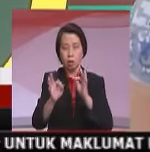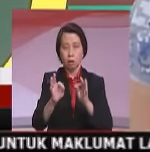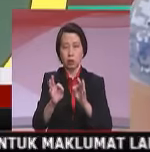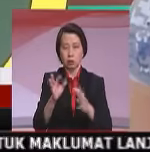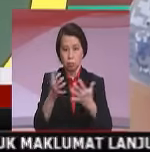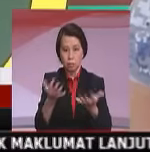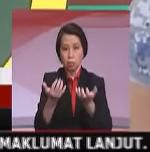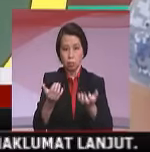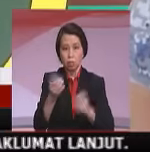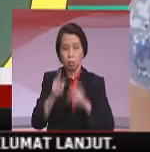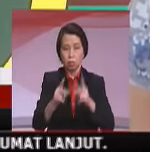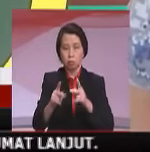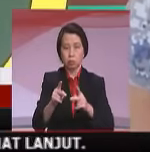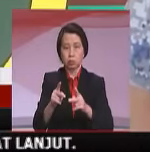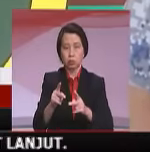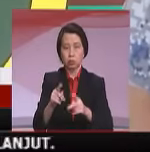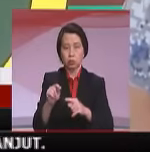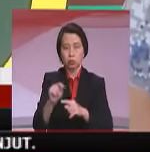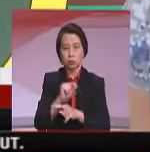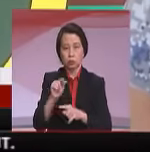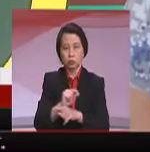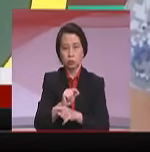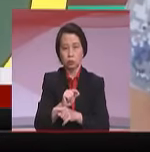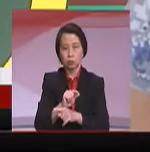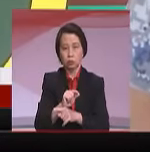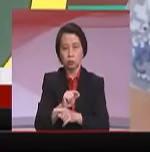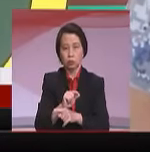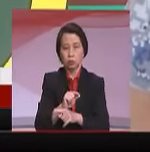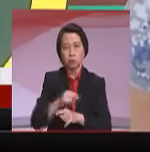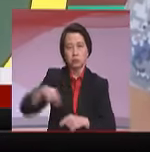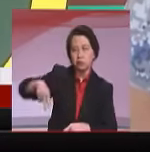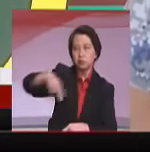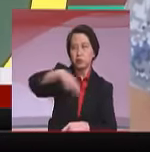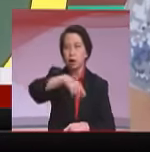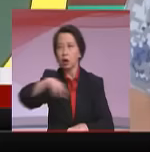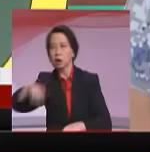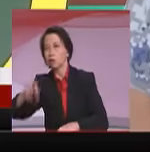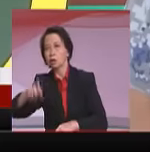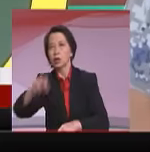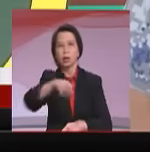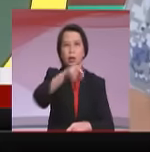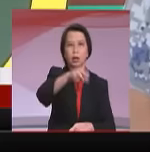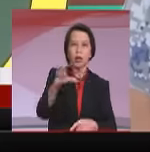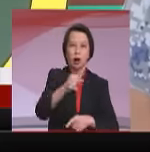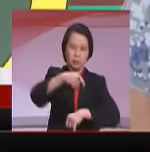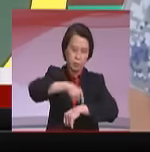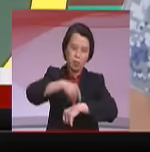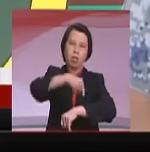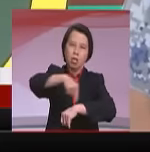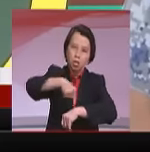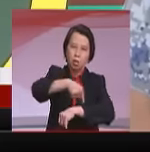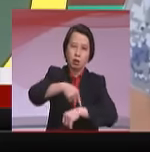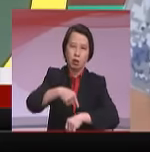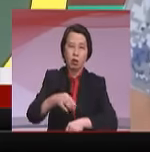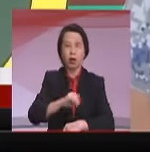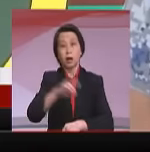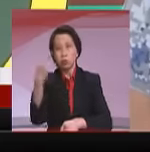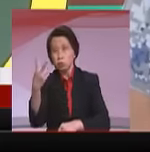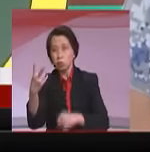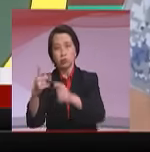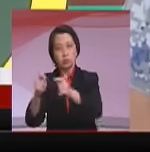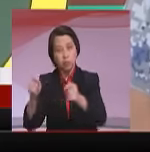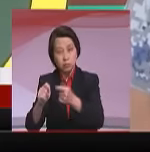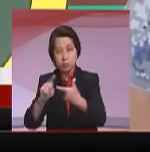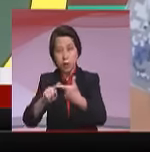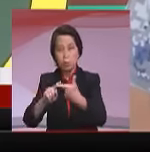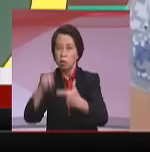orang menggunakan platform daratan ni kan, satu akan mengambil masa, dua ada tempat yang kita tak boleh sampai pun. Tapi